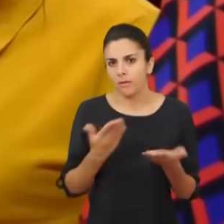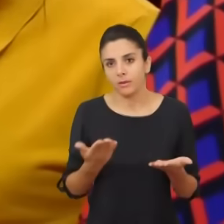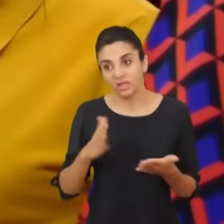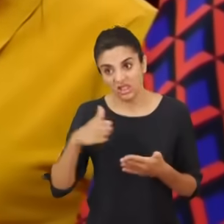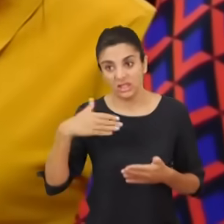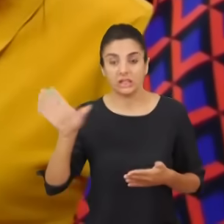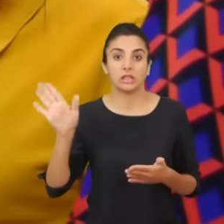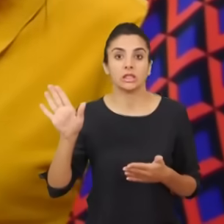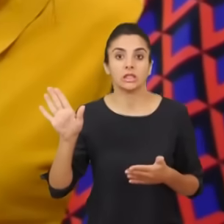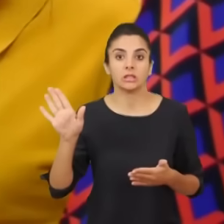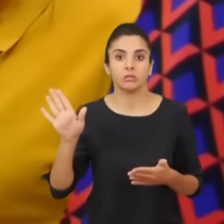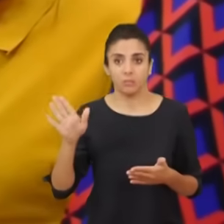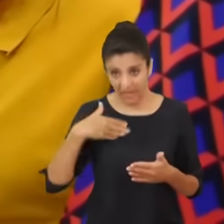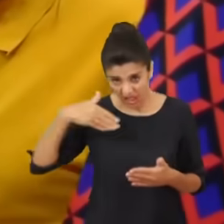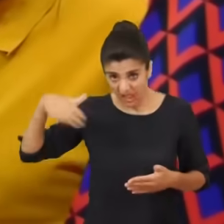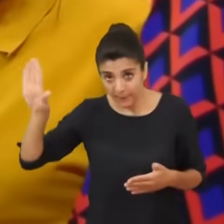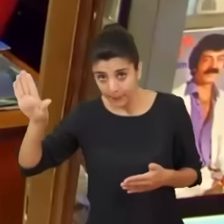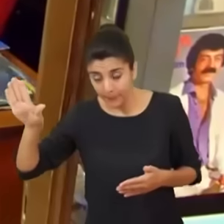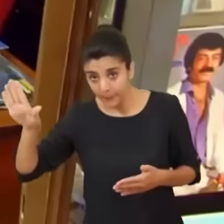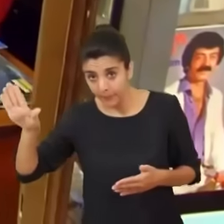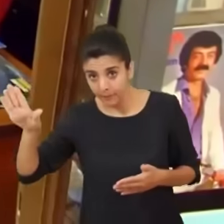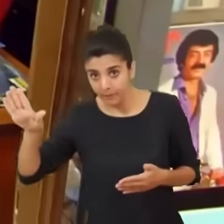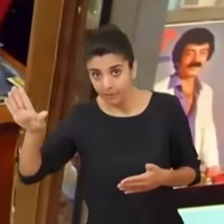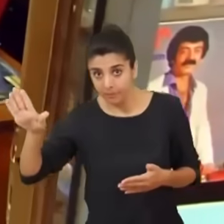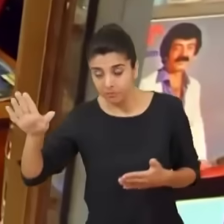sen. Bayağı çıkayım.